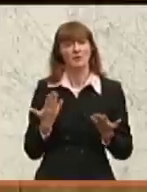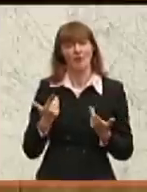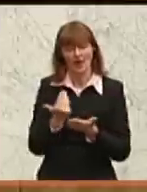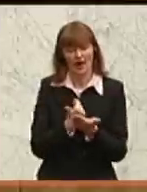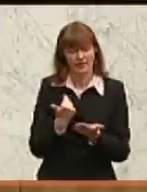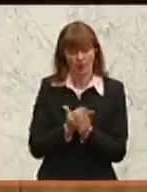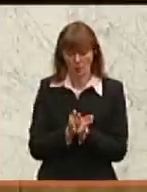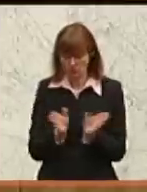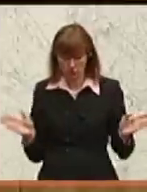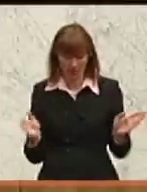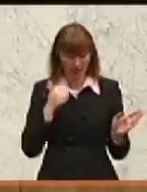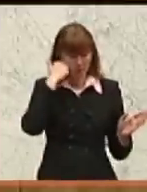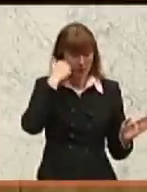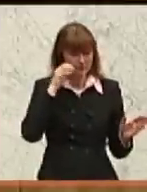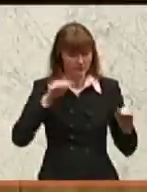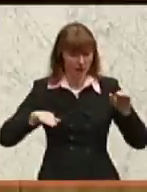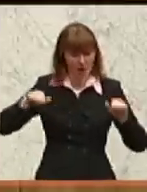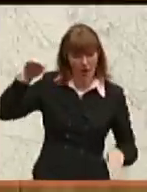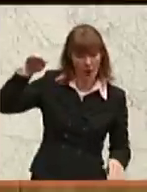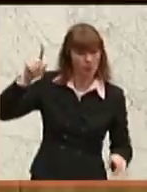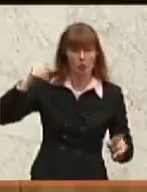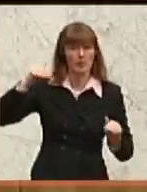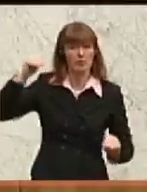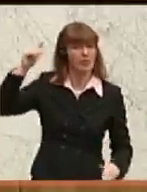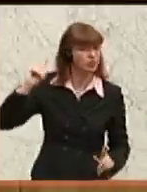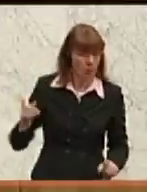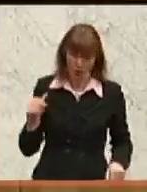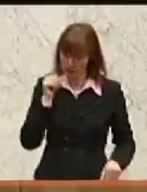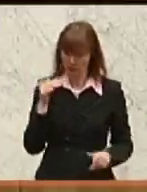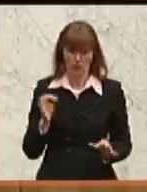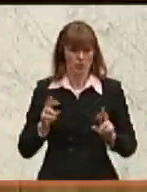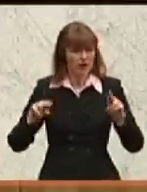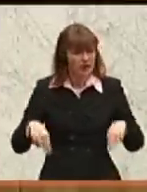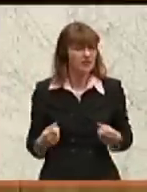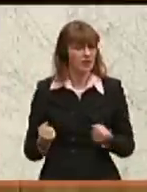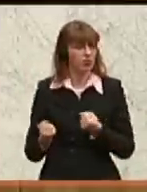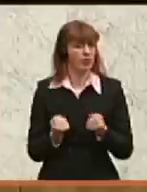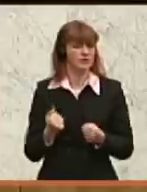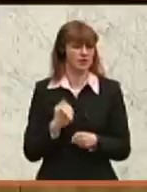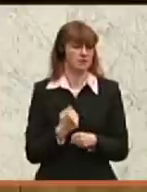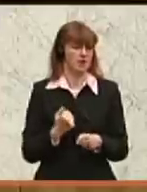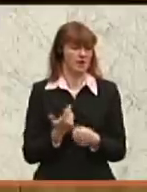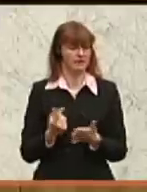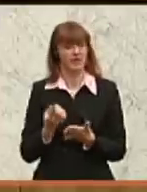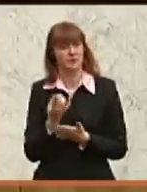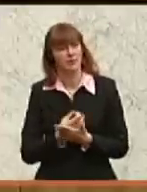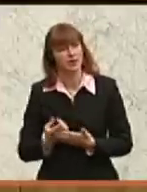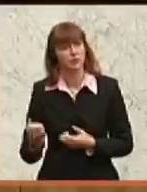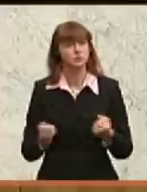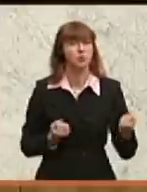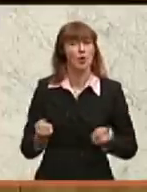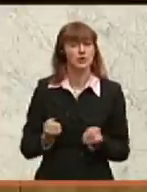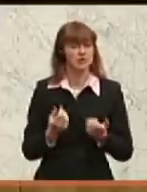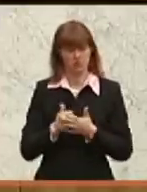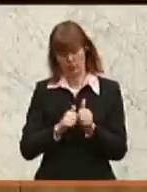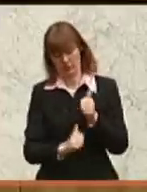Frauen nicht weiter aufgeht, dass hier sozial gerechte Politik gemacht wird, dass das Erkenntnis, dass Bildungspolitik hier weitergeht, hinten ist